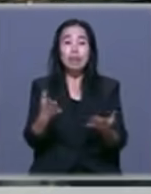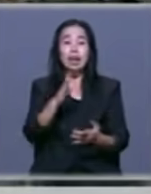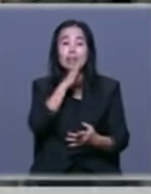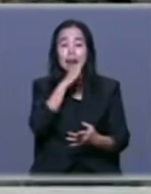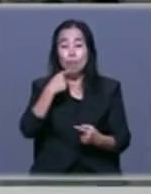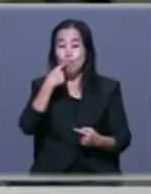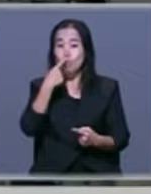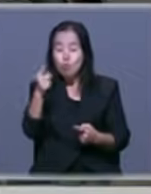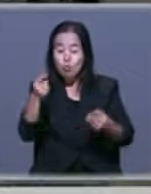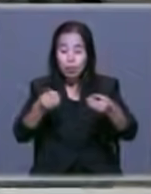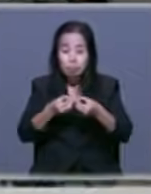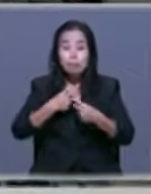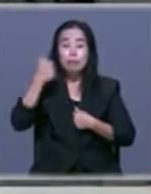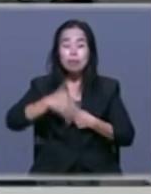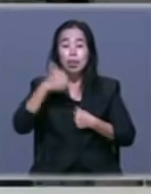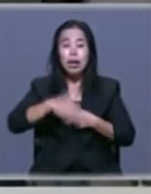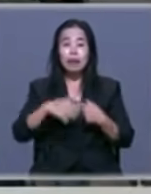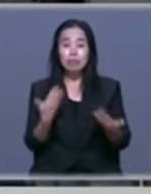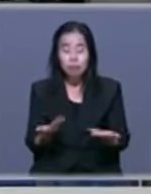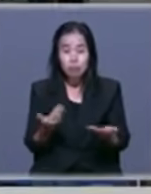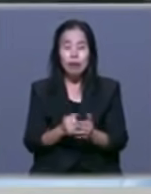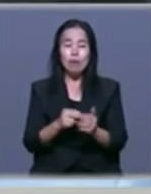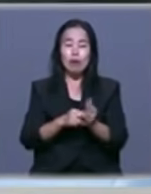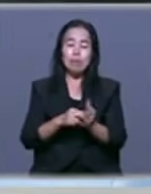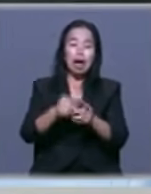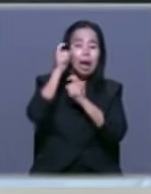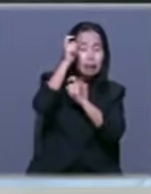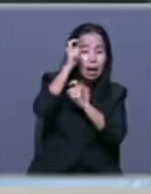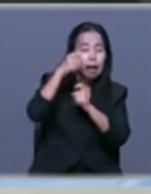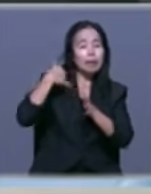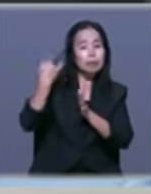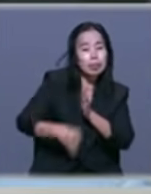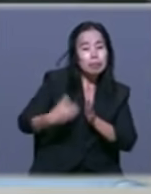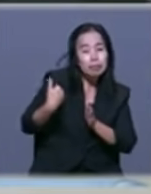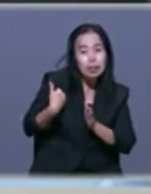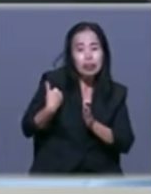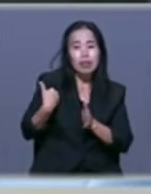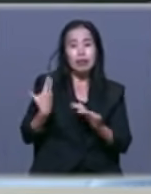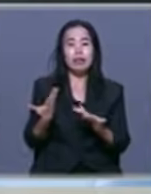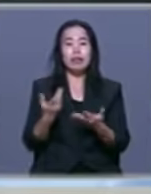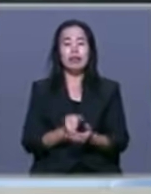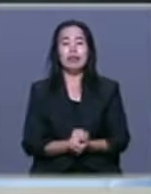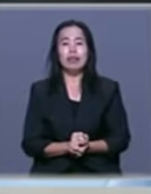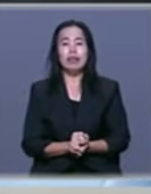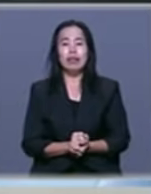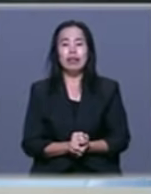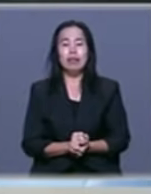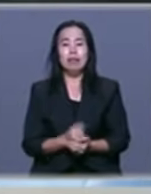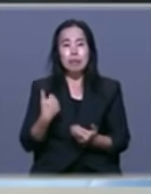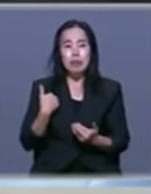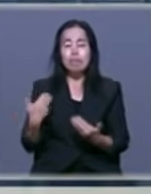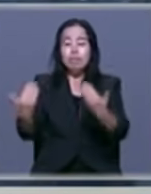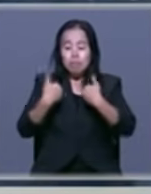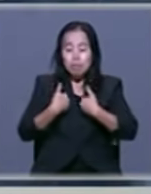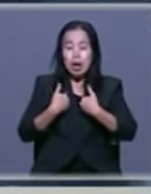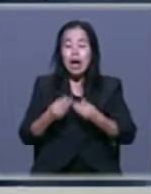ความสุ่มเสี่ยงที่จะผิด ม ันพูดแล้วมันมีความสุ่มเสี่ยงที่จะผิดมันพูดไปแล้วก็ก็จะถูกข้อหาเนี่ยทำให้ประชา